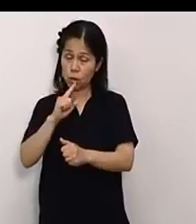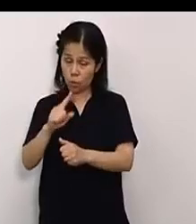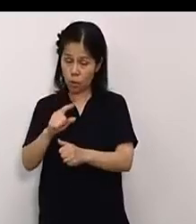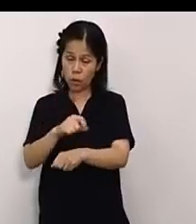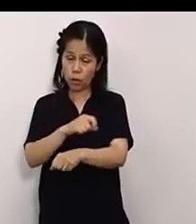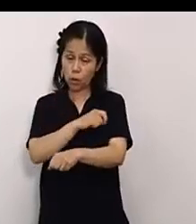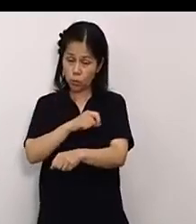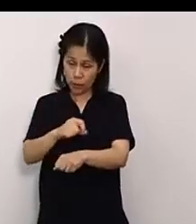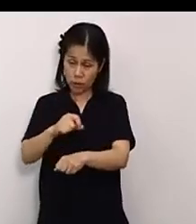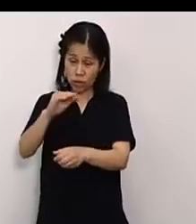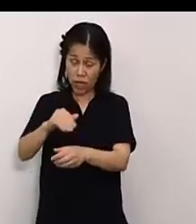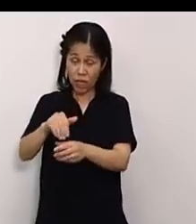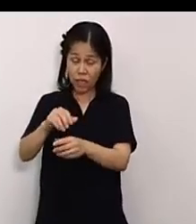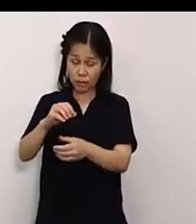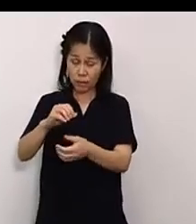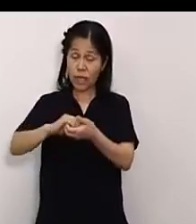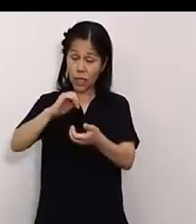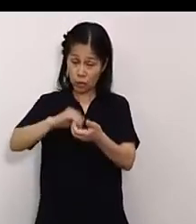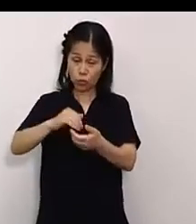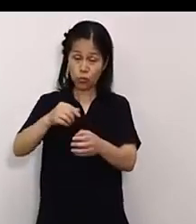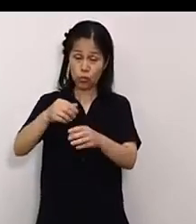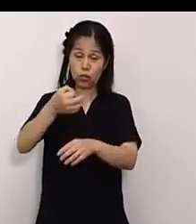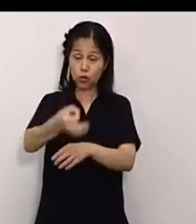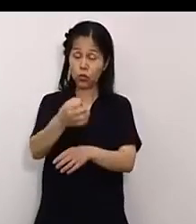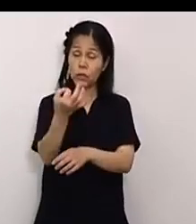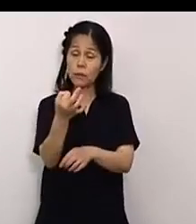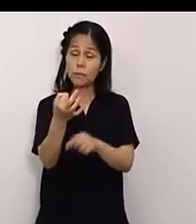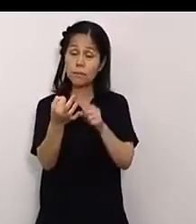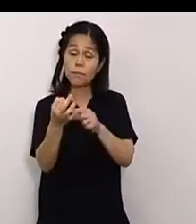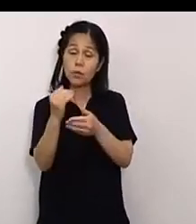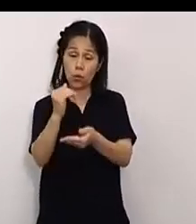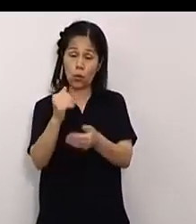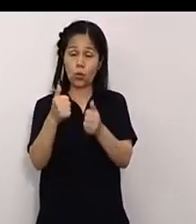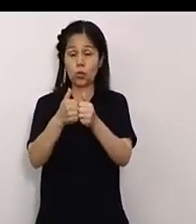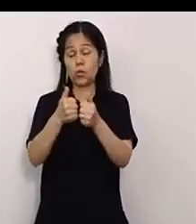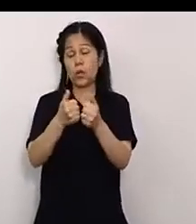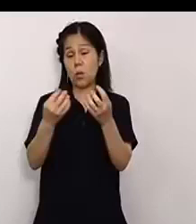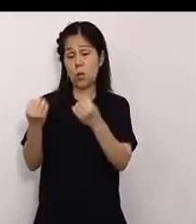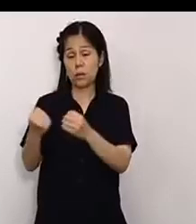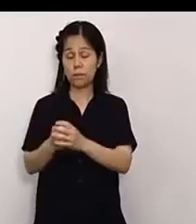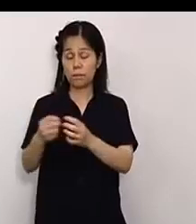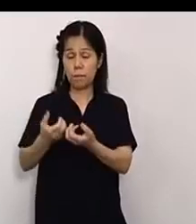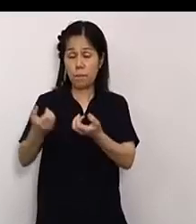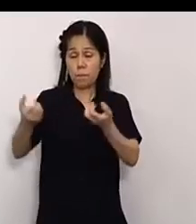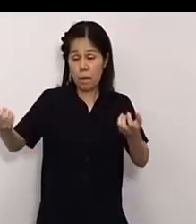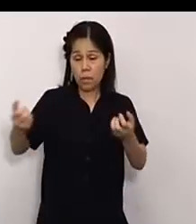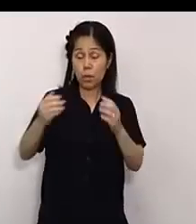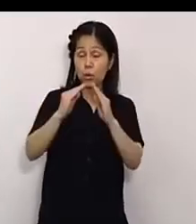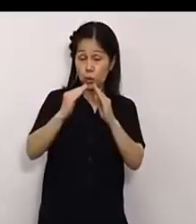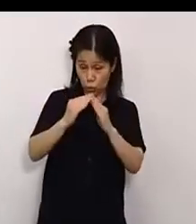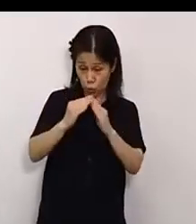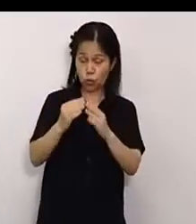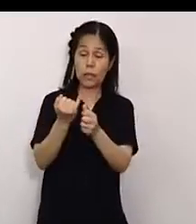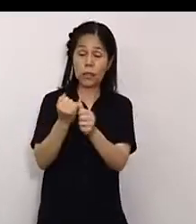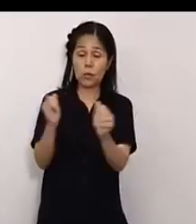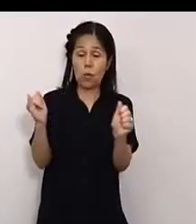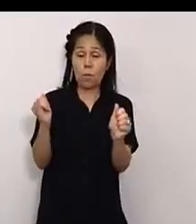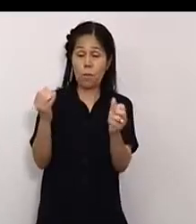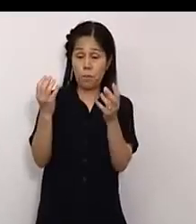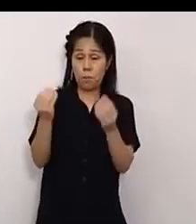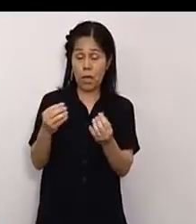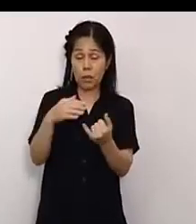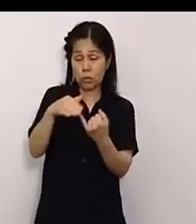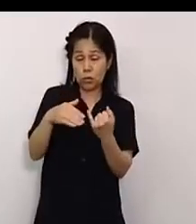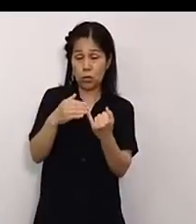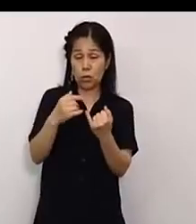額給付金のことでした。いや、それはやはり別居中の方や離婚したシングルマザーの方は住